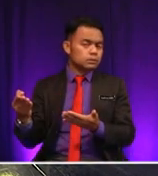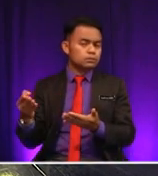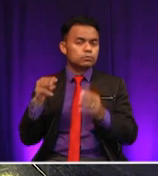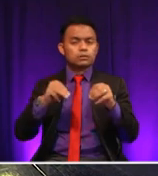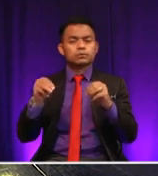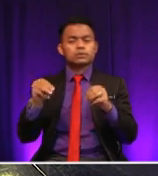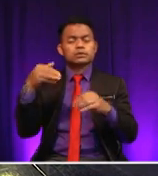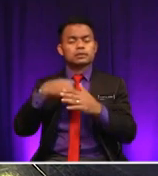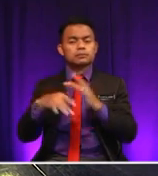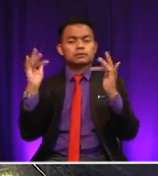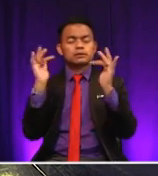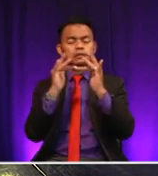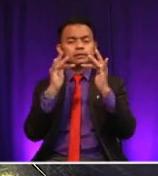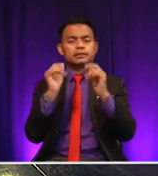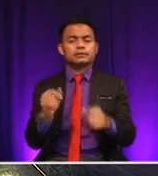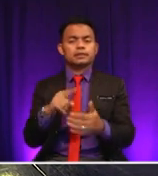betul